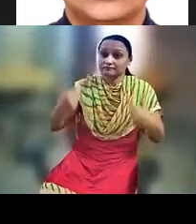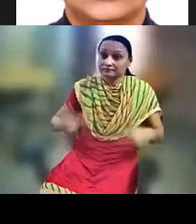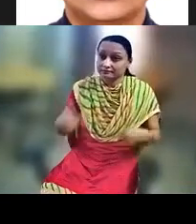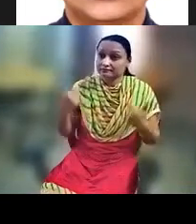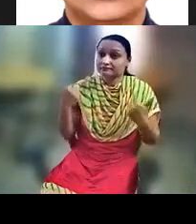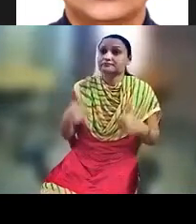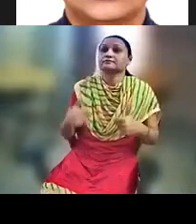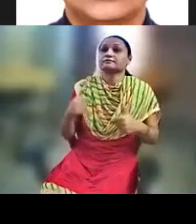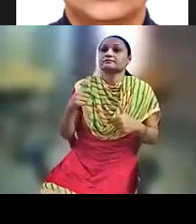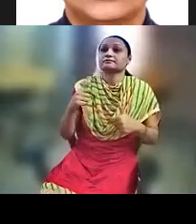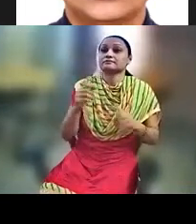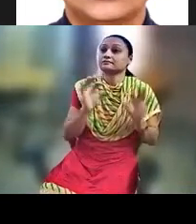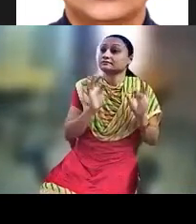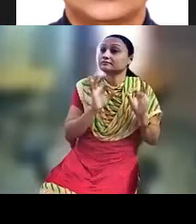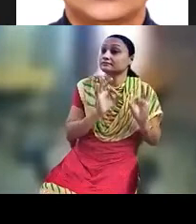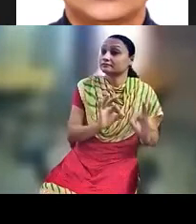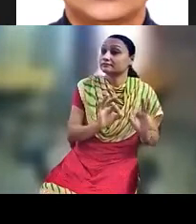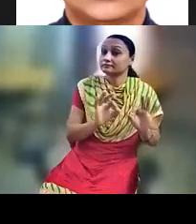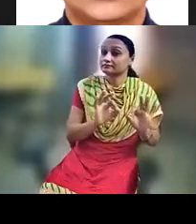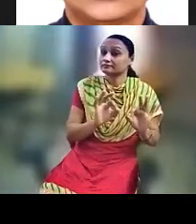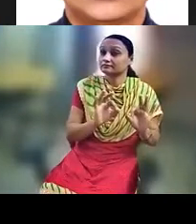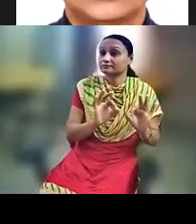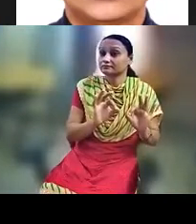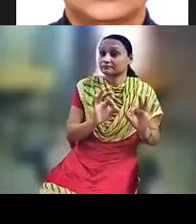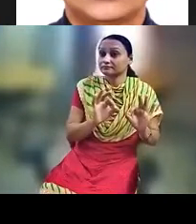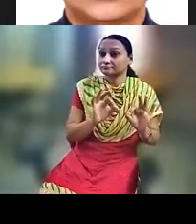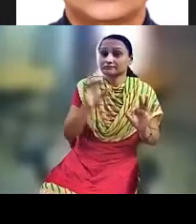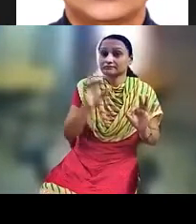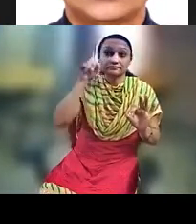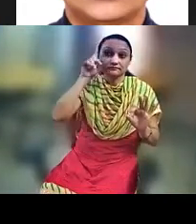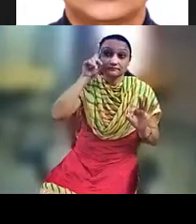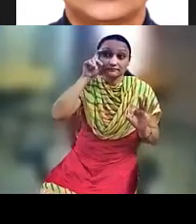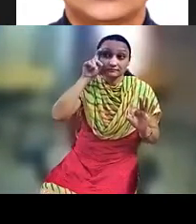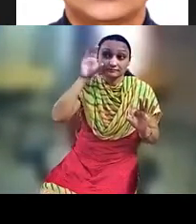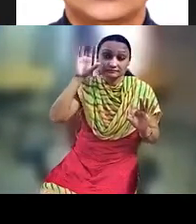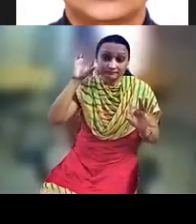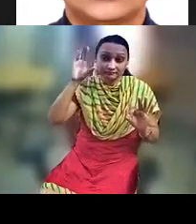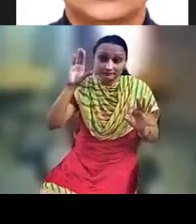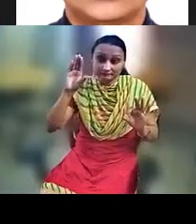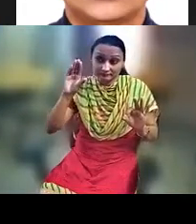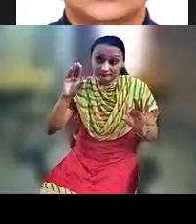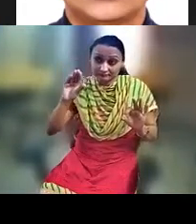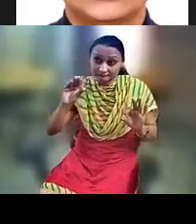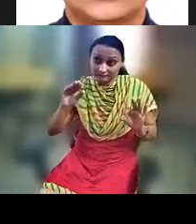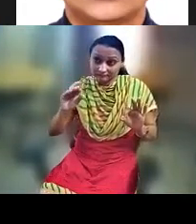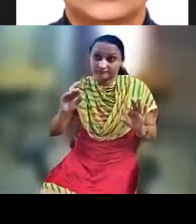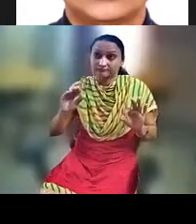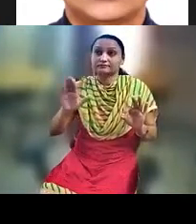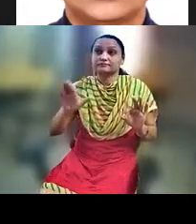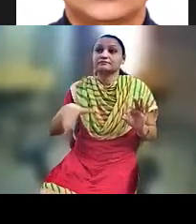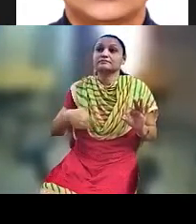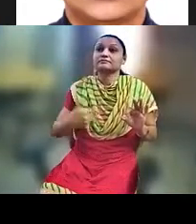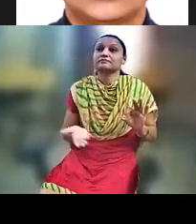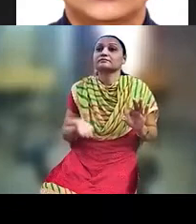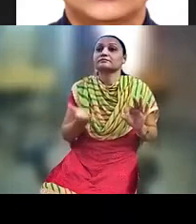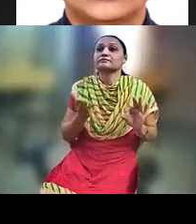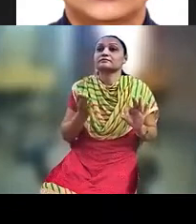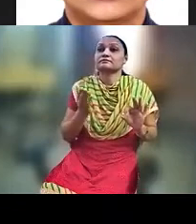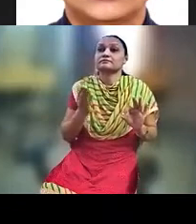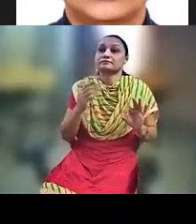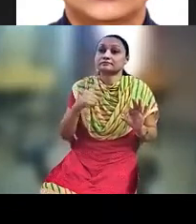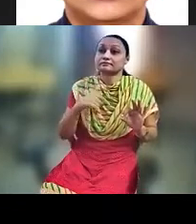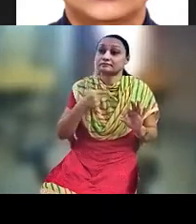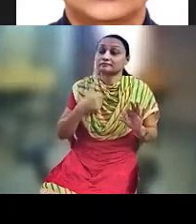लाइफ। सो डिस्ट्रेस तब होता है जबकि हमारे जो इनर रिसोर्सेज हैं वो और जो डिमांड्स है